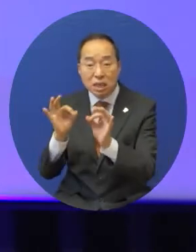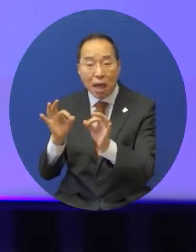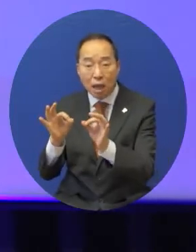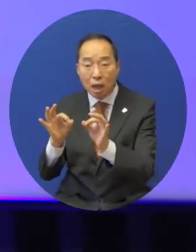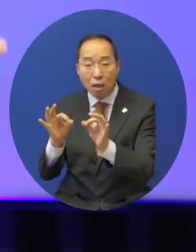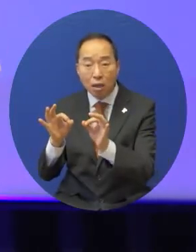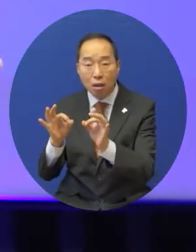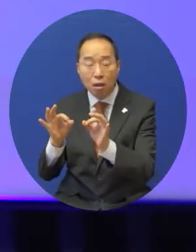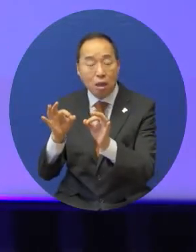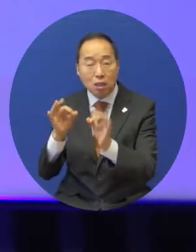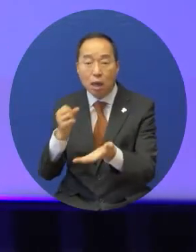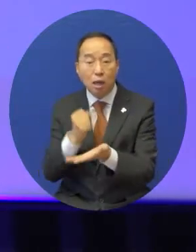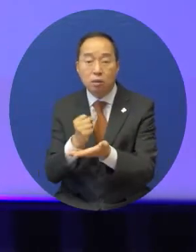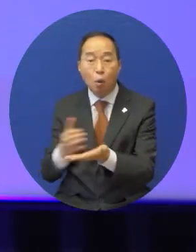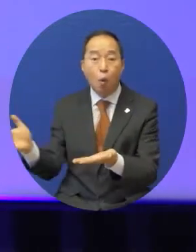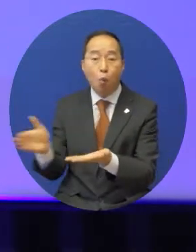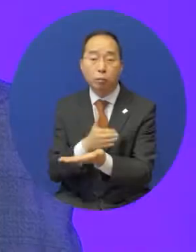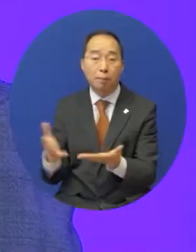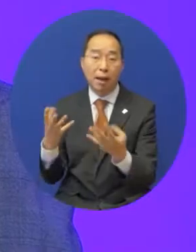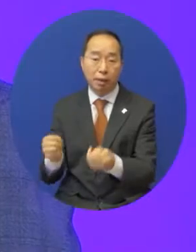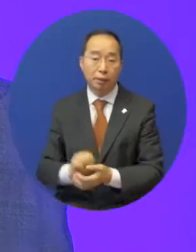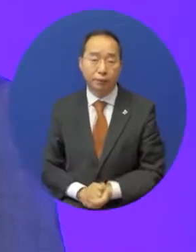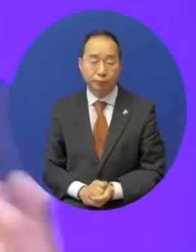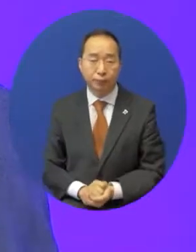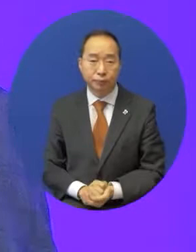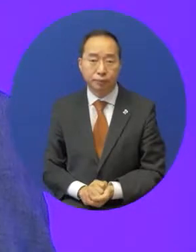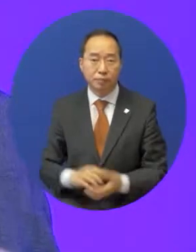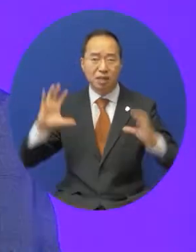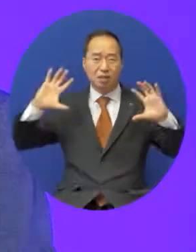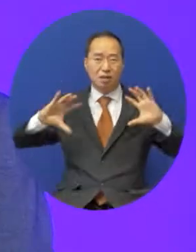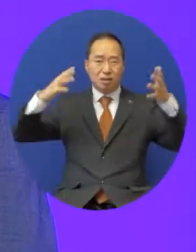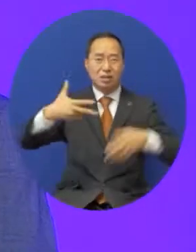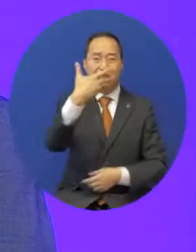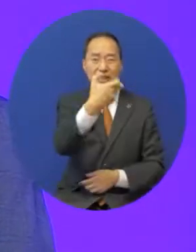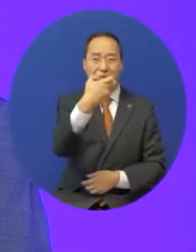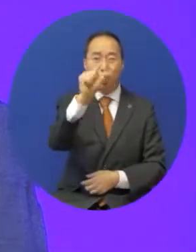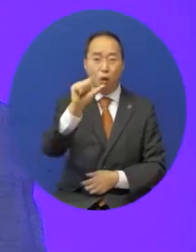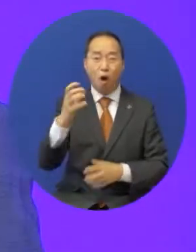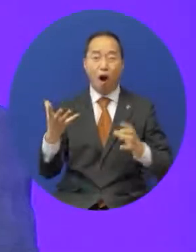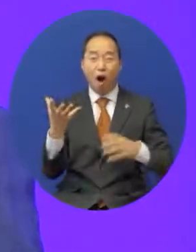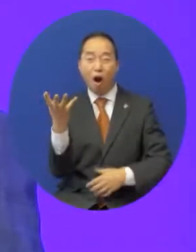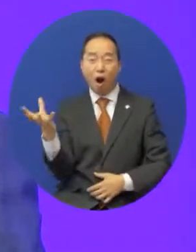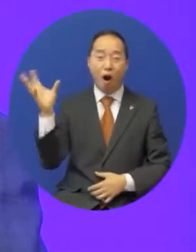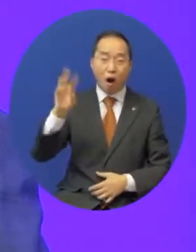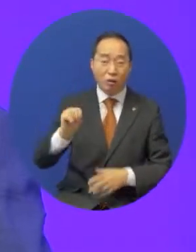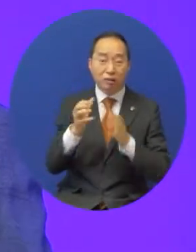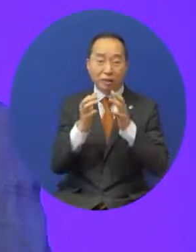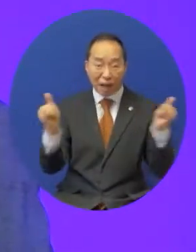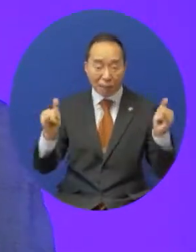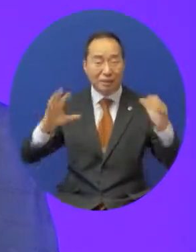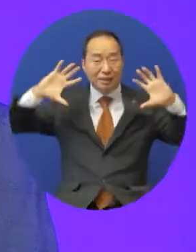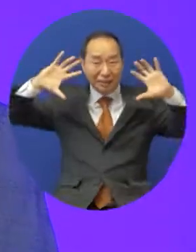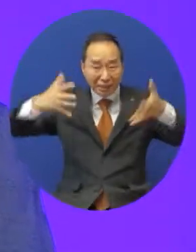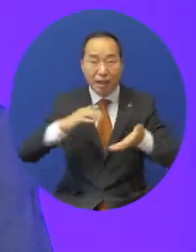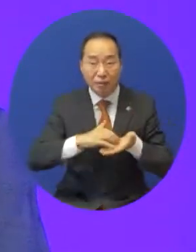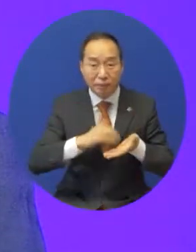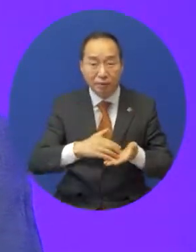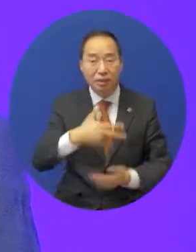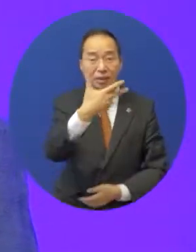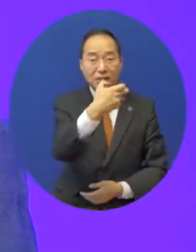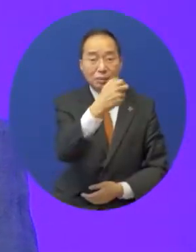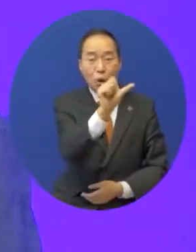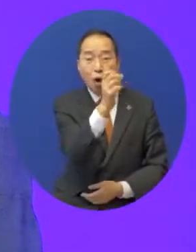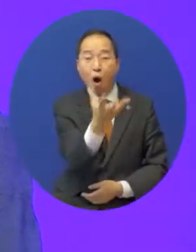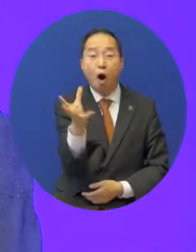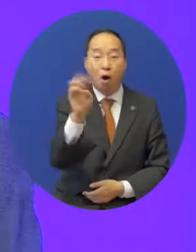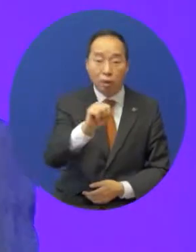중에 은행 계좌가 없는 사람이 또 많아요. 그러니까 전 세계 75억 명의 인구 중에 은행 계좌가